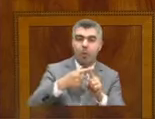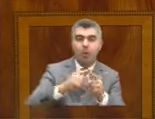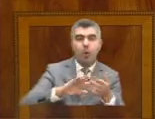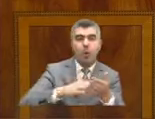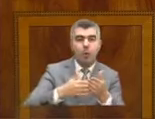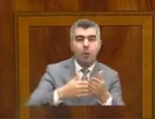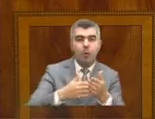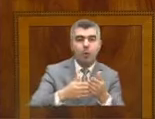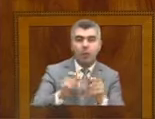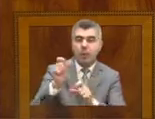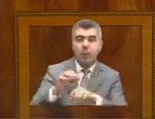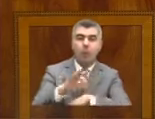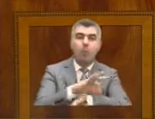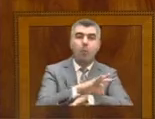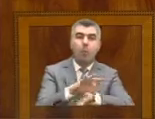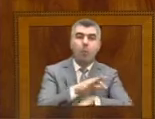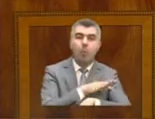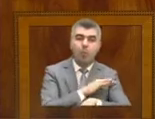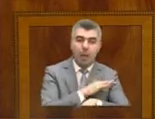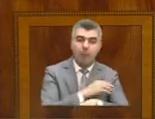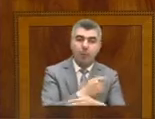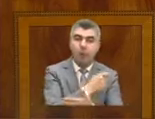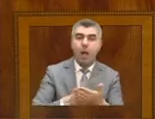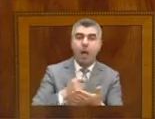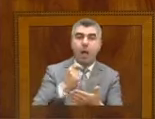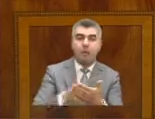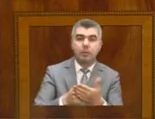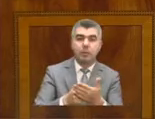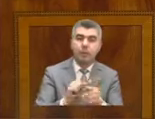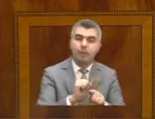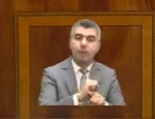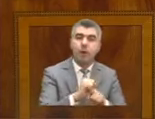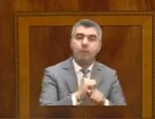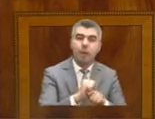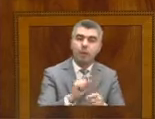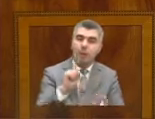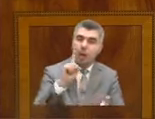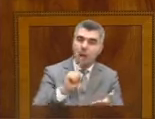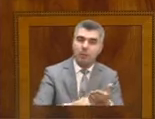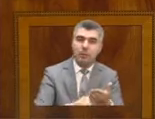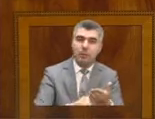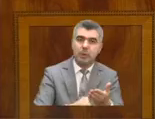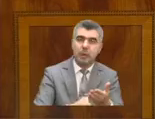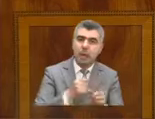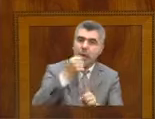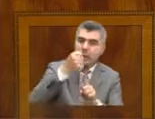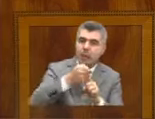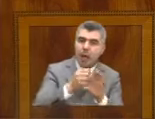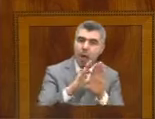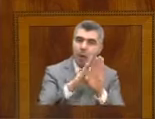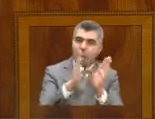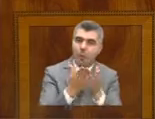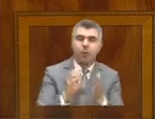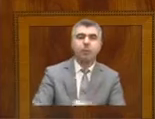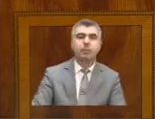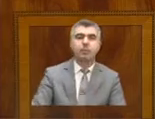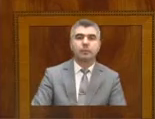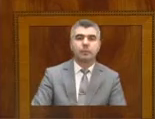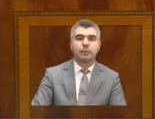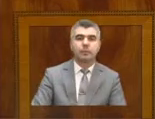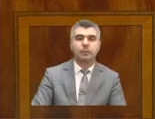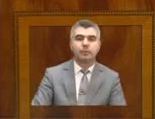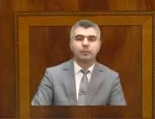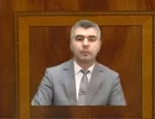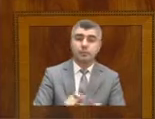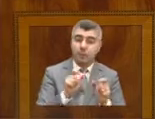وكفاءات الموارد البشرية بها بما يتلائم مع تطلعات إصلاح منظومة العدالة. وفي نفس الإطار يتم إيلاء